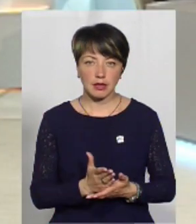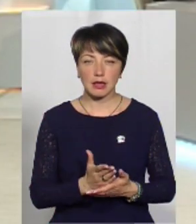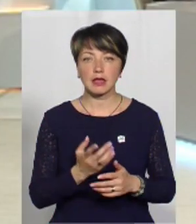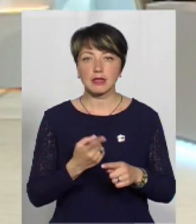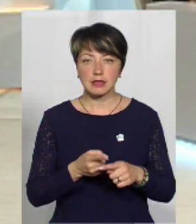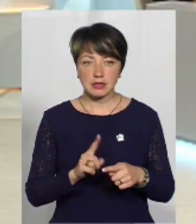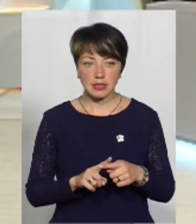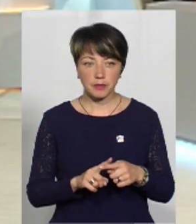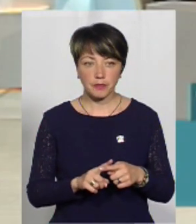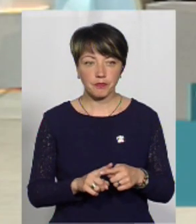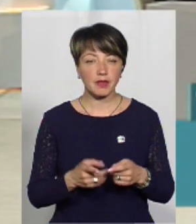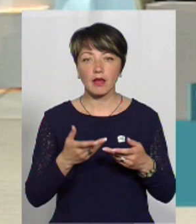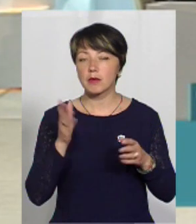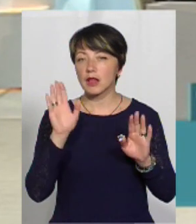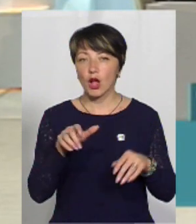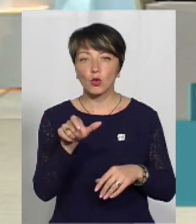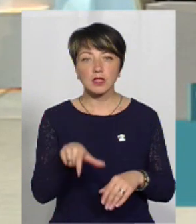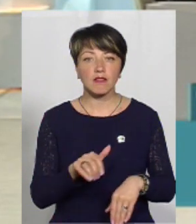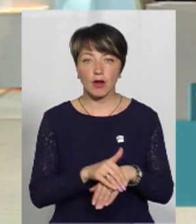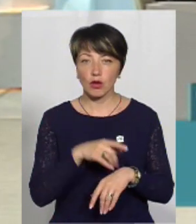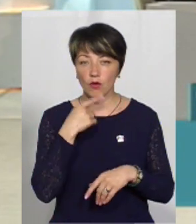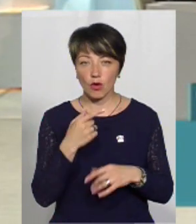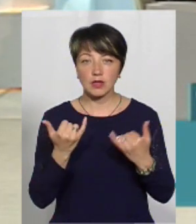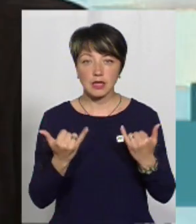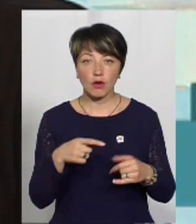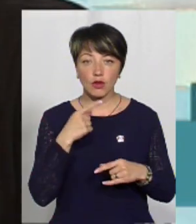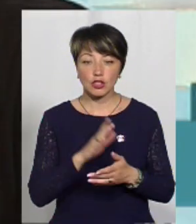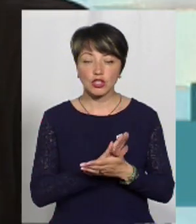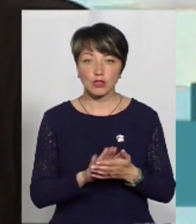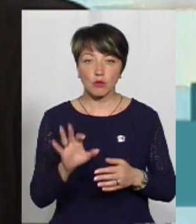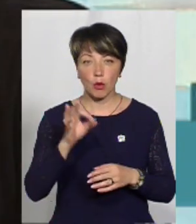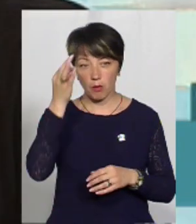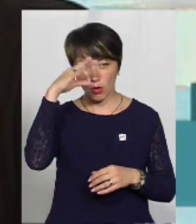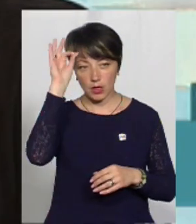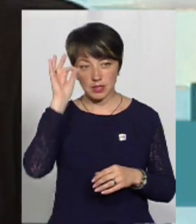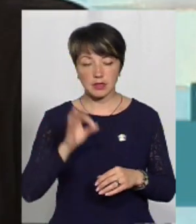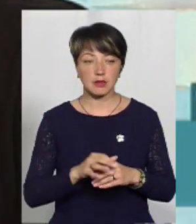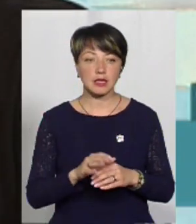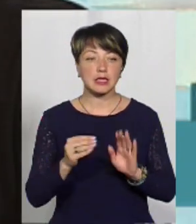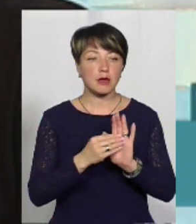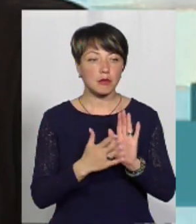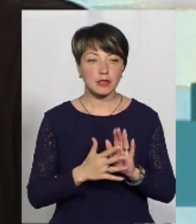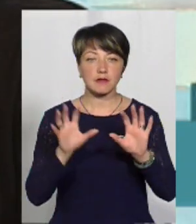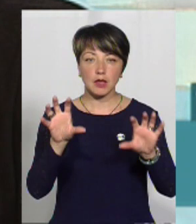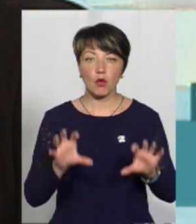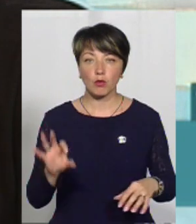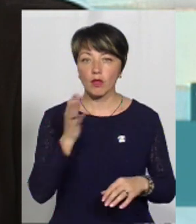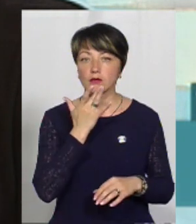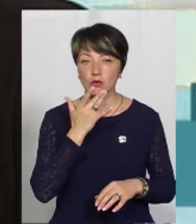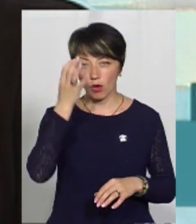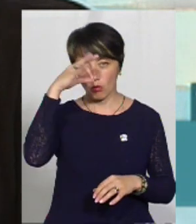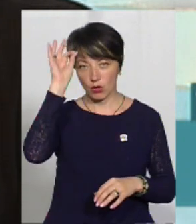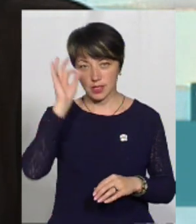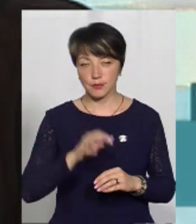по-людськи прекрасно... це? Ми вже навіть за людський фактор ми не говоримо, ми зараз говоримо чисто про поліцію. Це записано в законі про національну